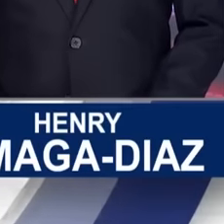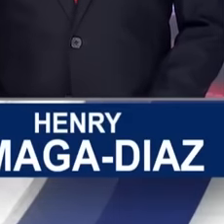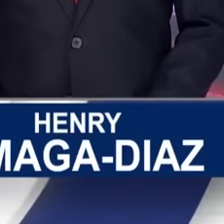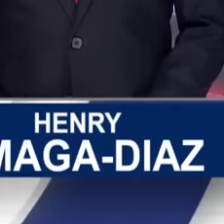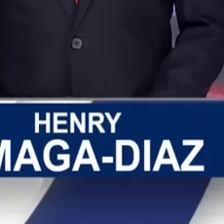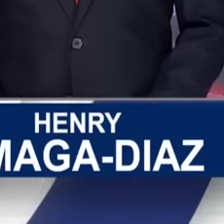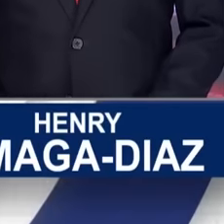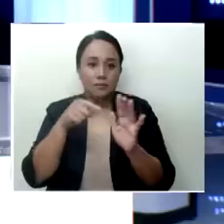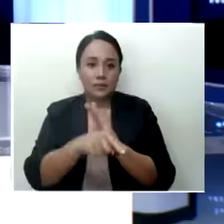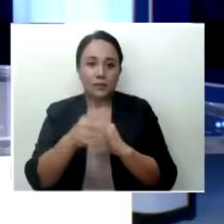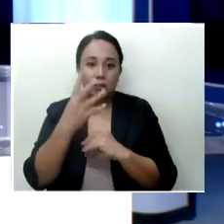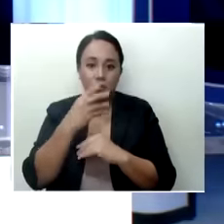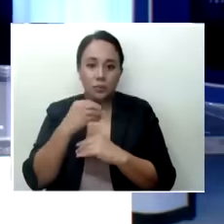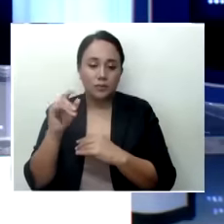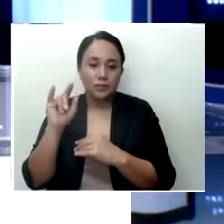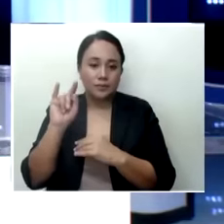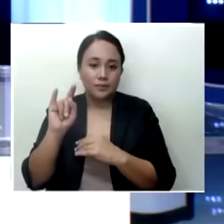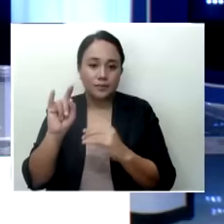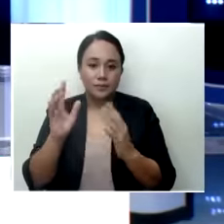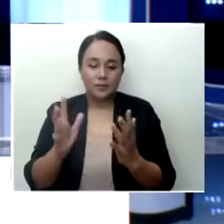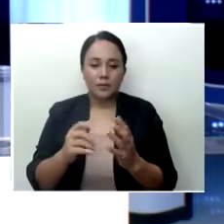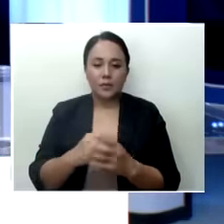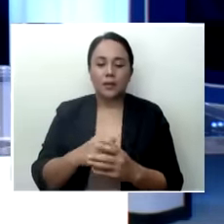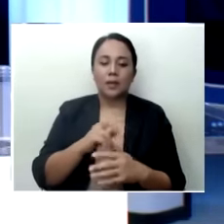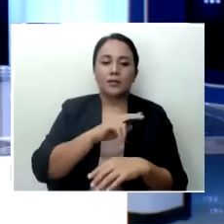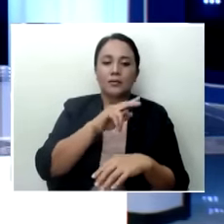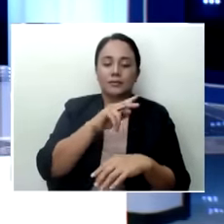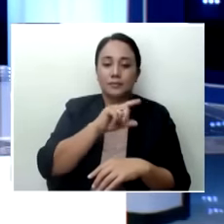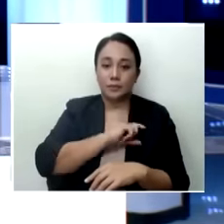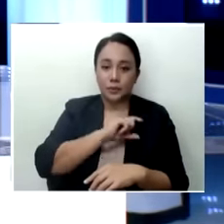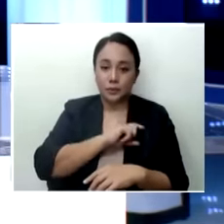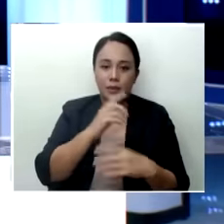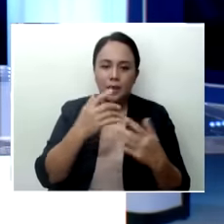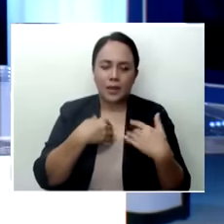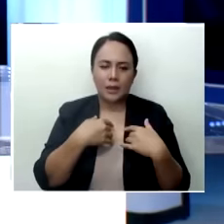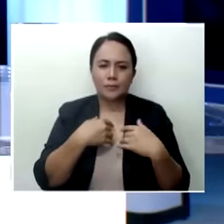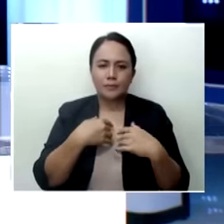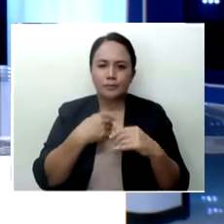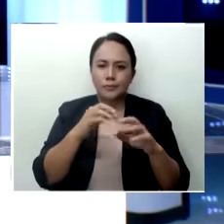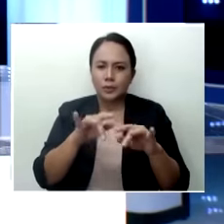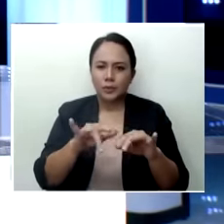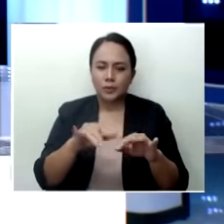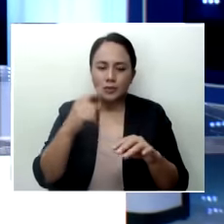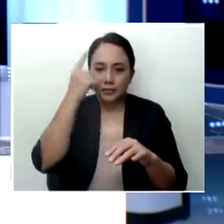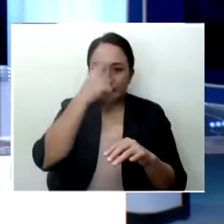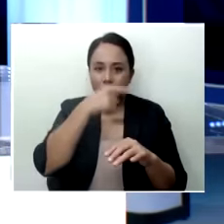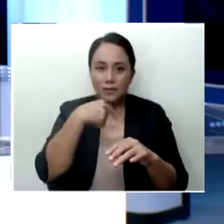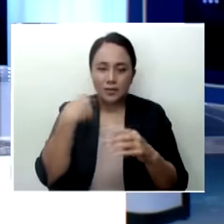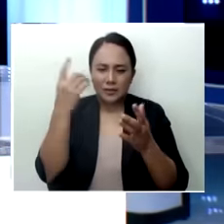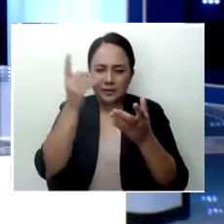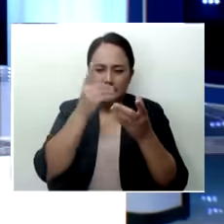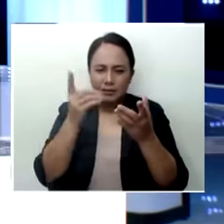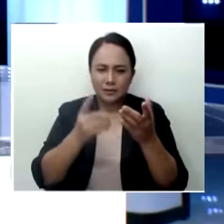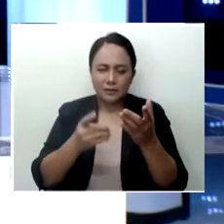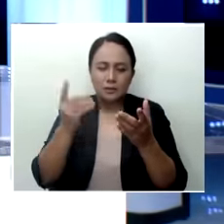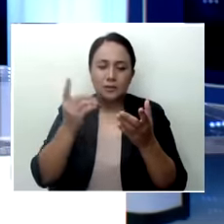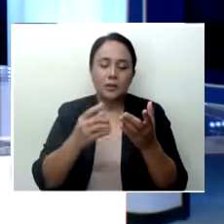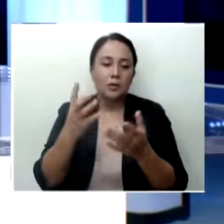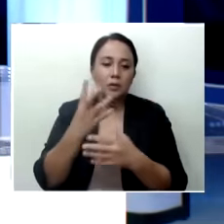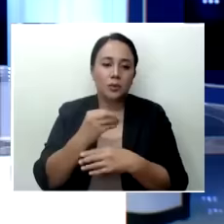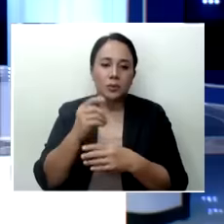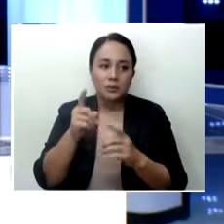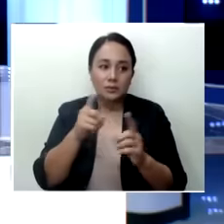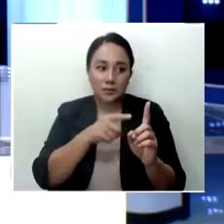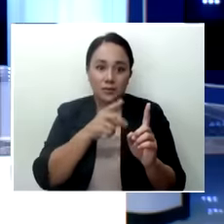isang mamamayag. Nilabas na ng Philippine National Police ang computerized facial composite sketch ng isa sa